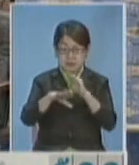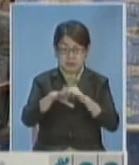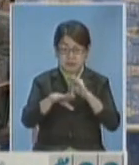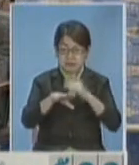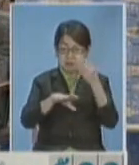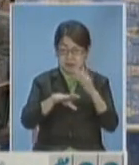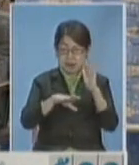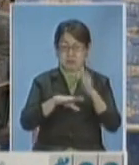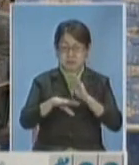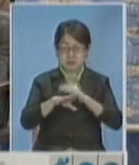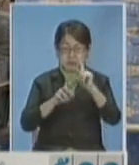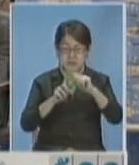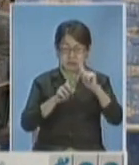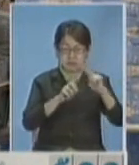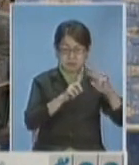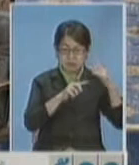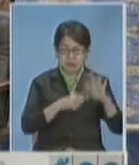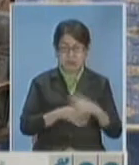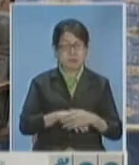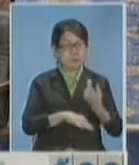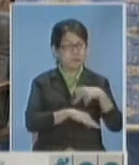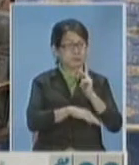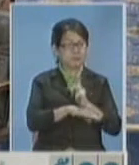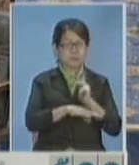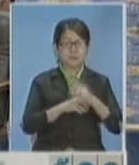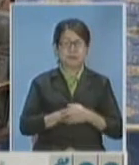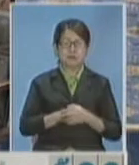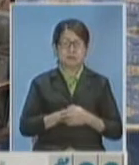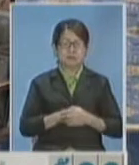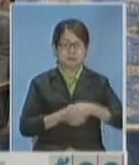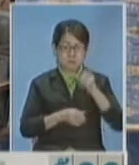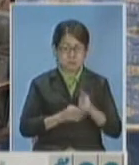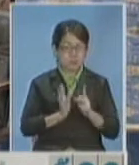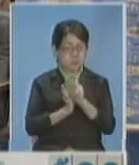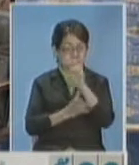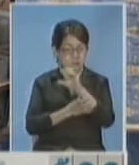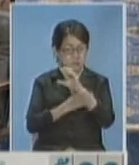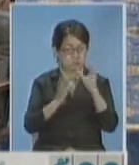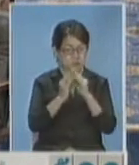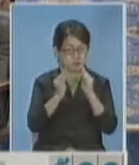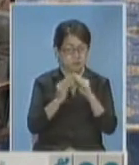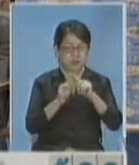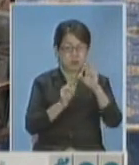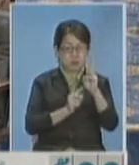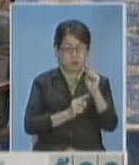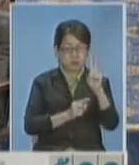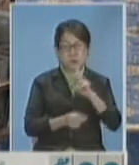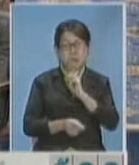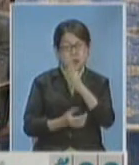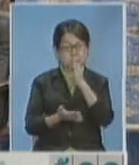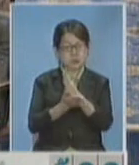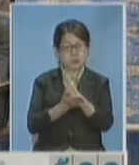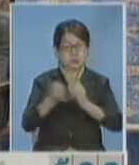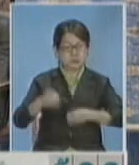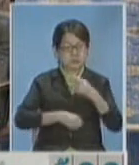ปรายหลายครั้งหลายหนนะครับท่านประธานจำเป็นต้องใช้ข้อบังคับการประชุมข้อที่62ครับให้ยุติการอภิปราย